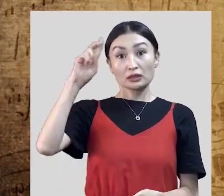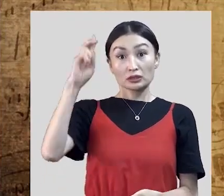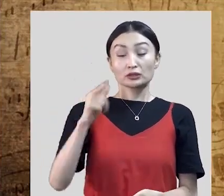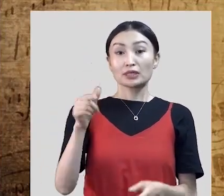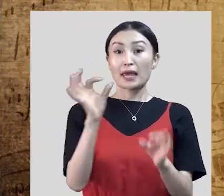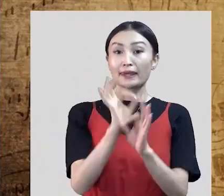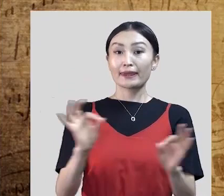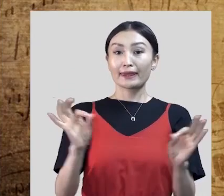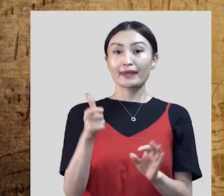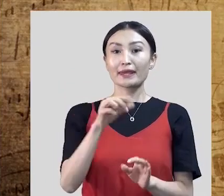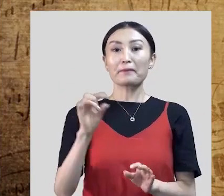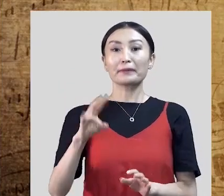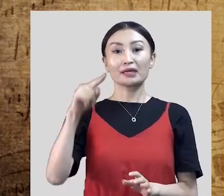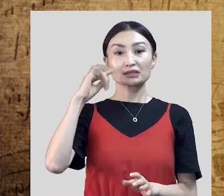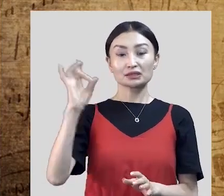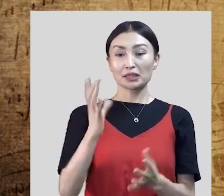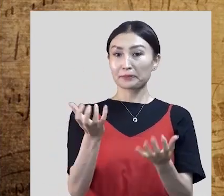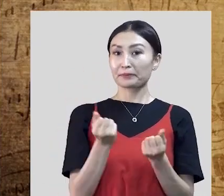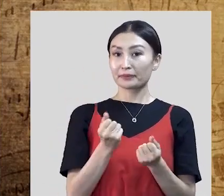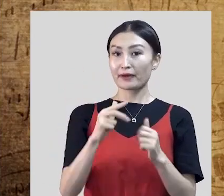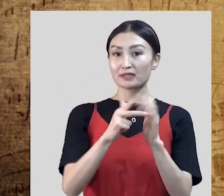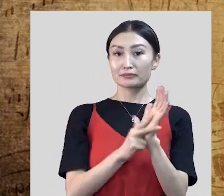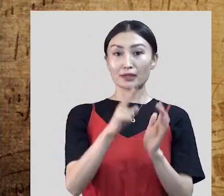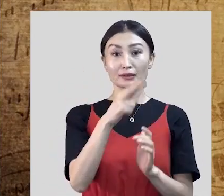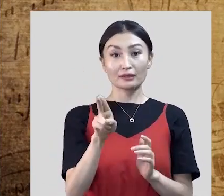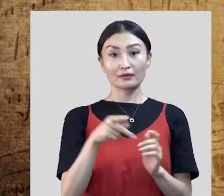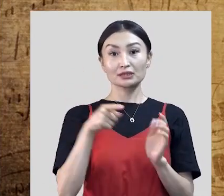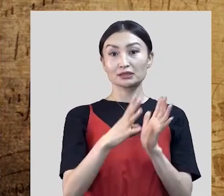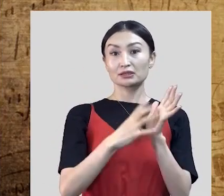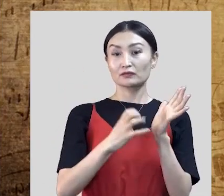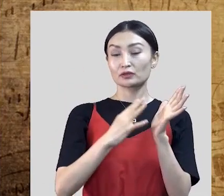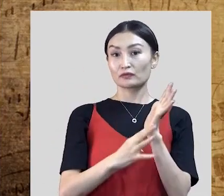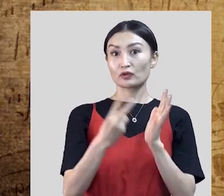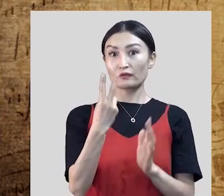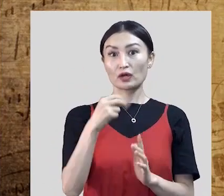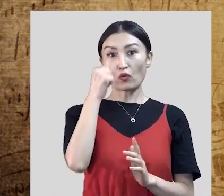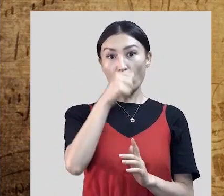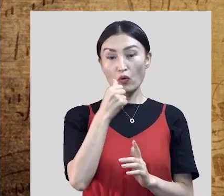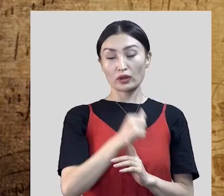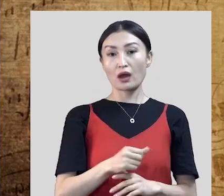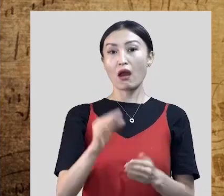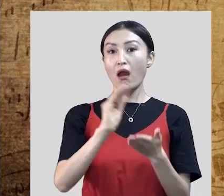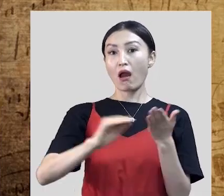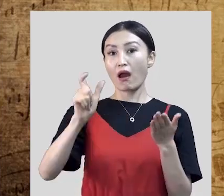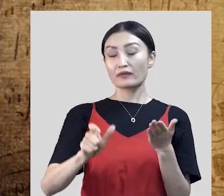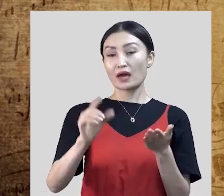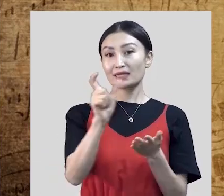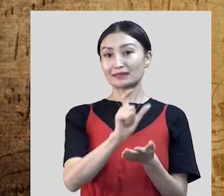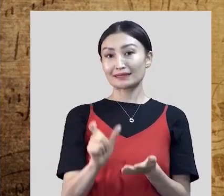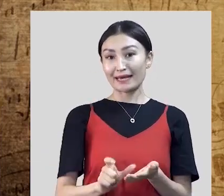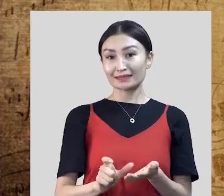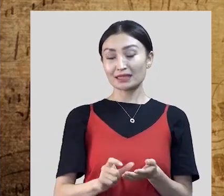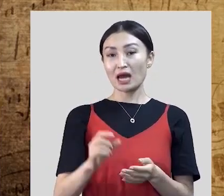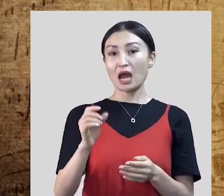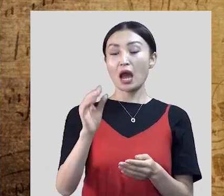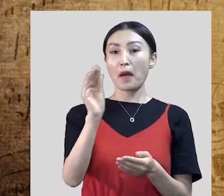Государственный гимн Кыргызской Республики был принят 18 декабря 1992 года. Авторы текста гимна